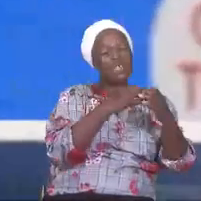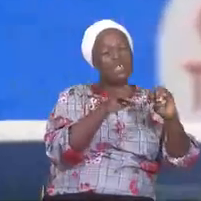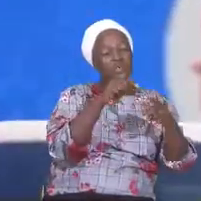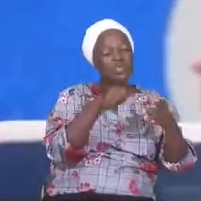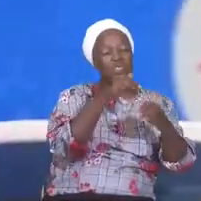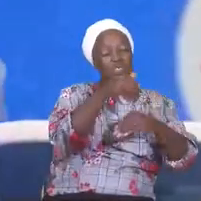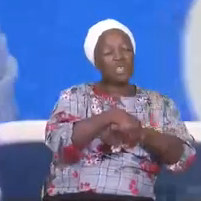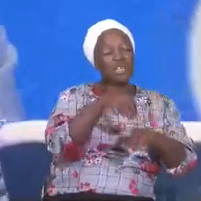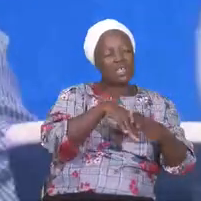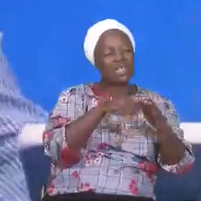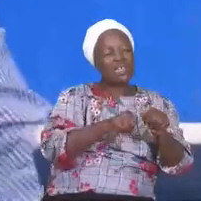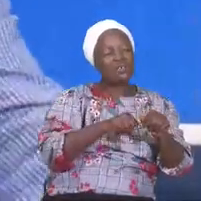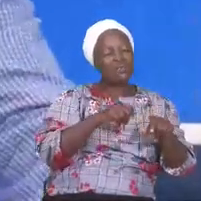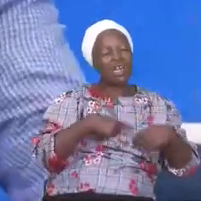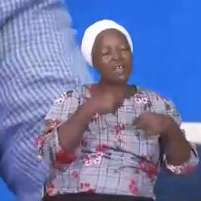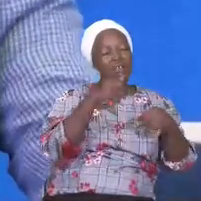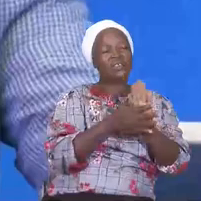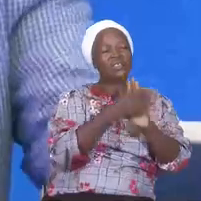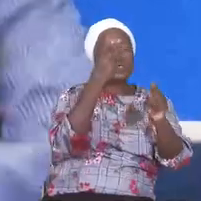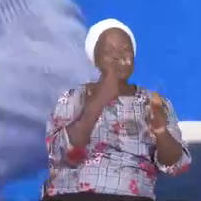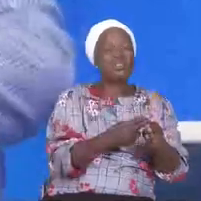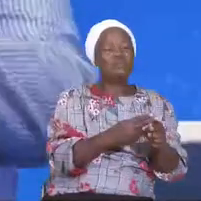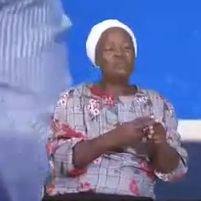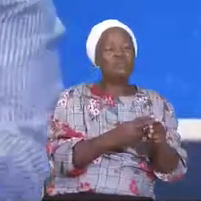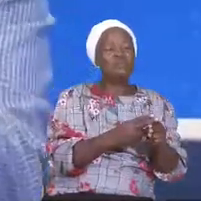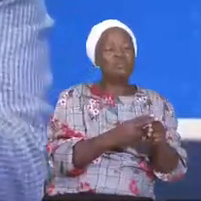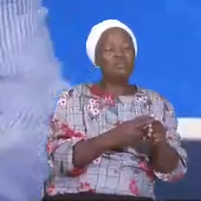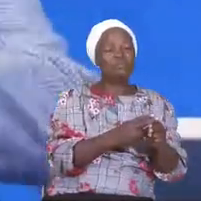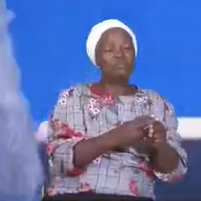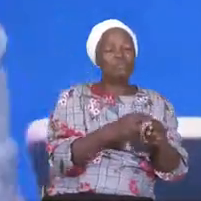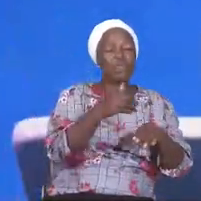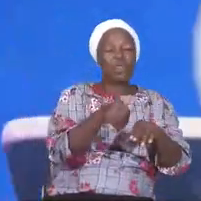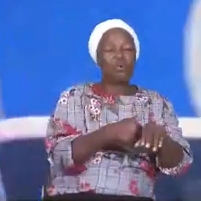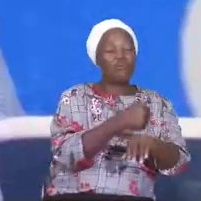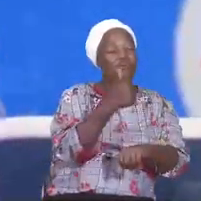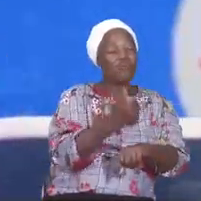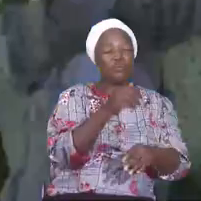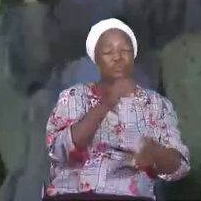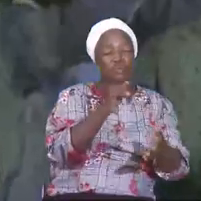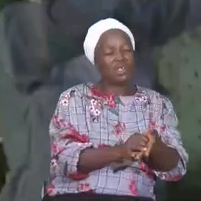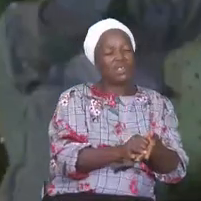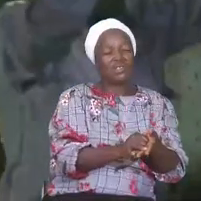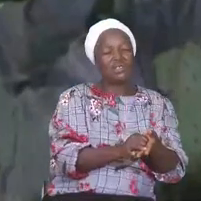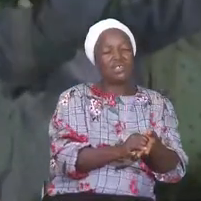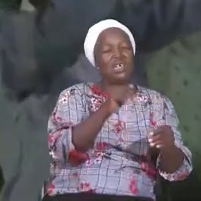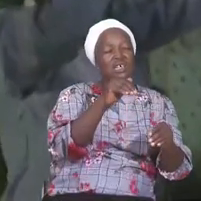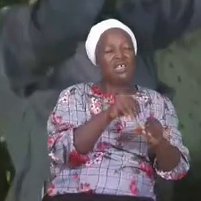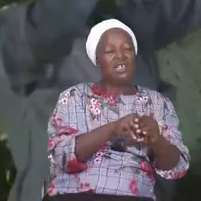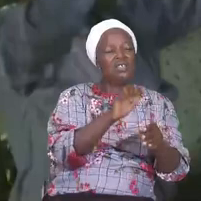bénédictions multipliées d'en haut, même ce soir, dans chaque vie, au nom de